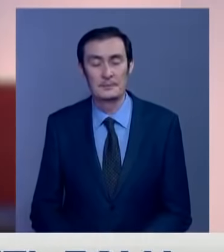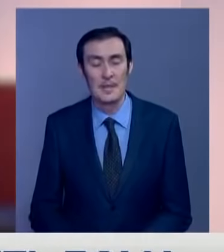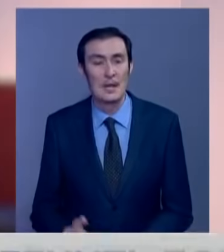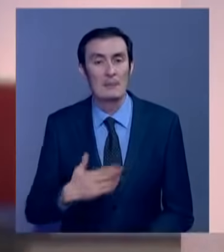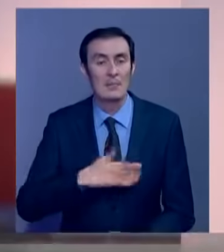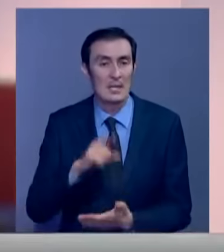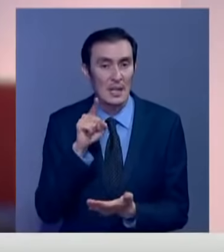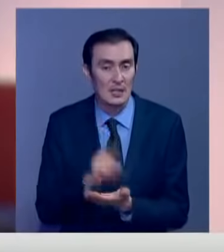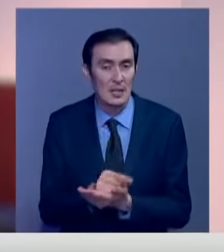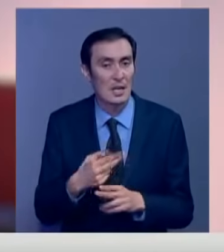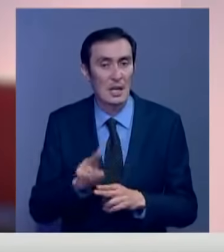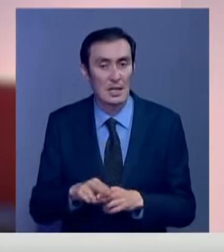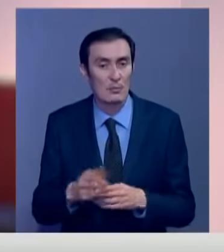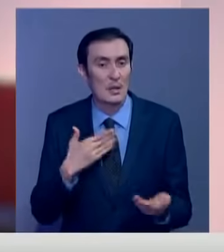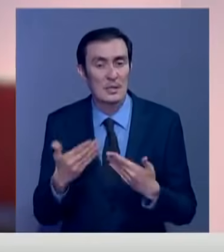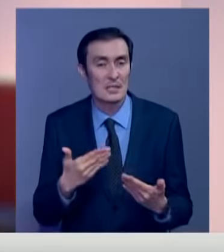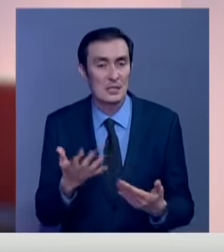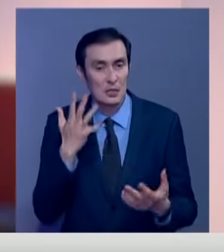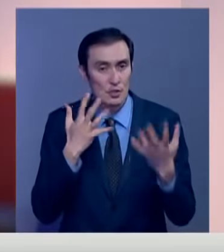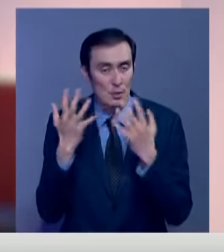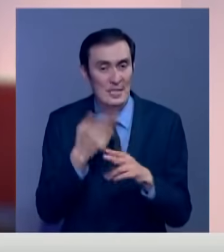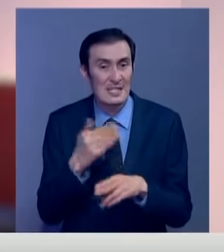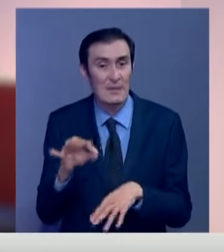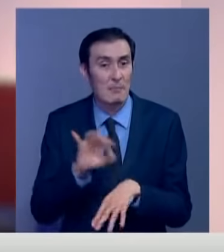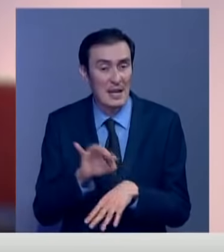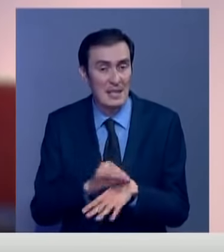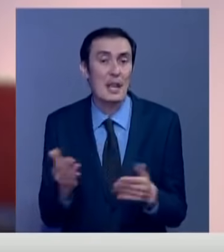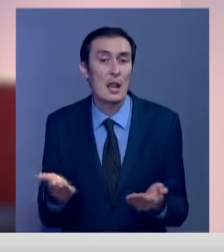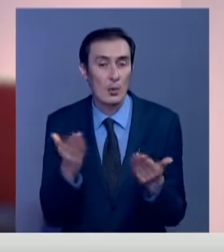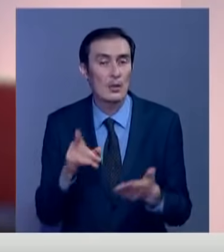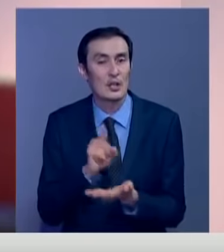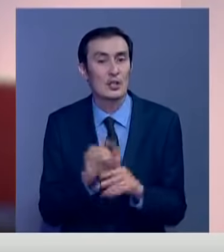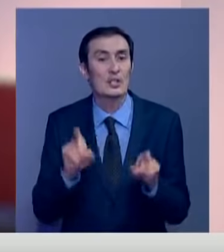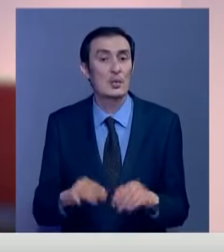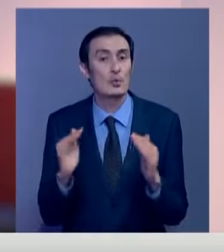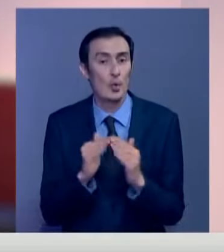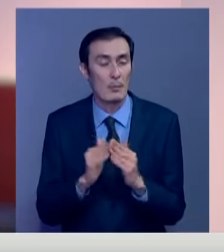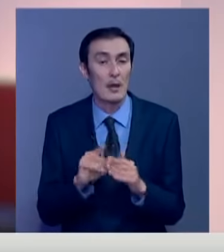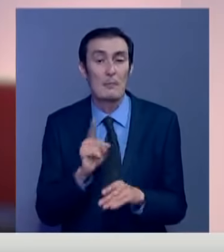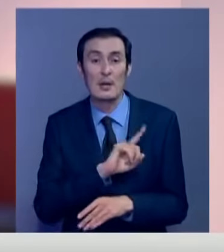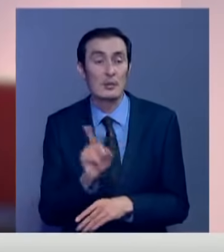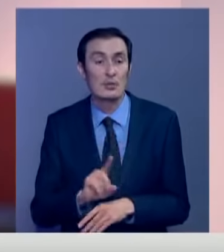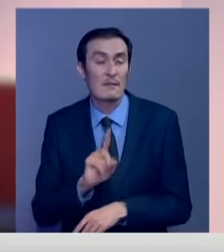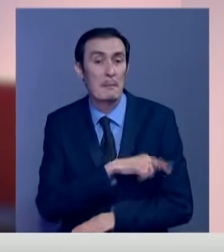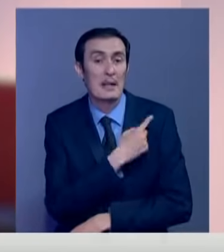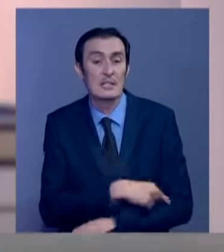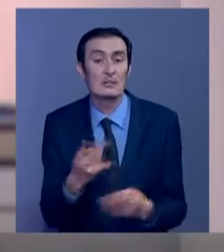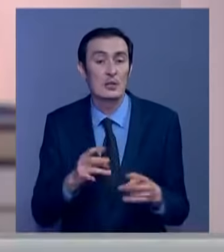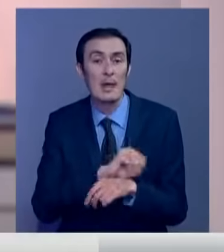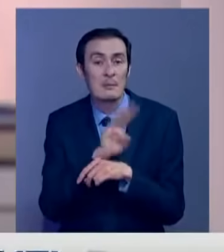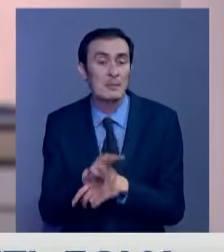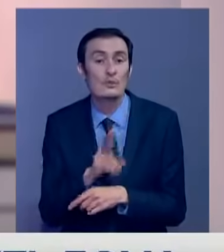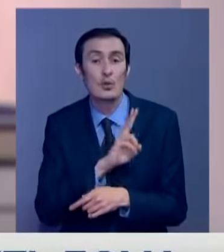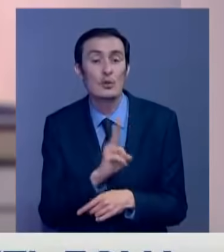Мы должны отнестись к этому серьезно. Если вы переносите болезнь легко, вы должны лечиться дома, так как в больнице в первую очередь нужно позаботиться о